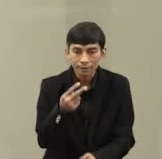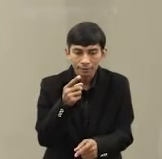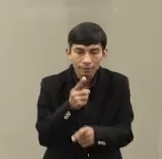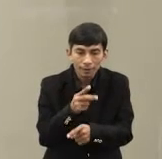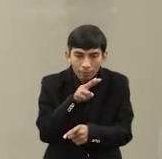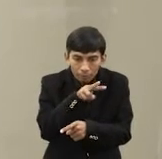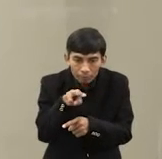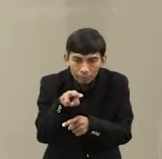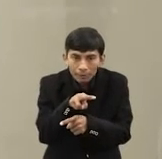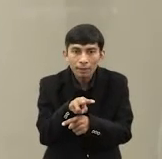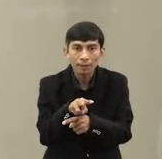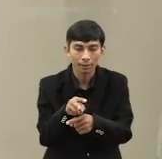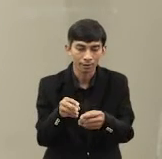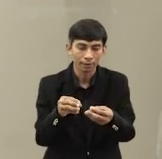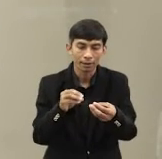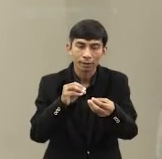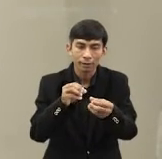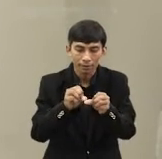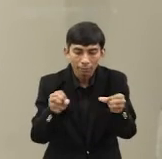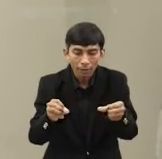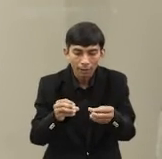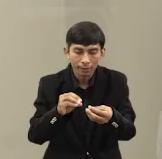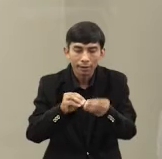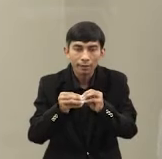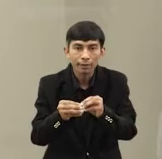lỡ là bắt lấy phải dừng.